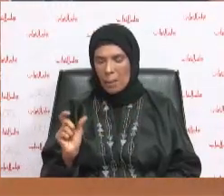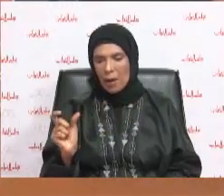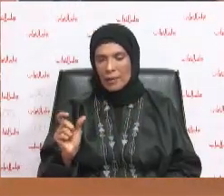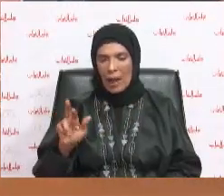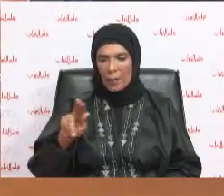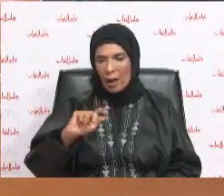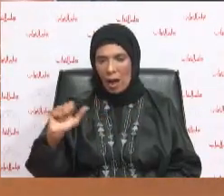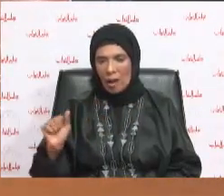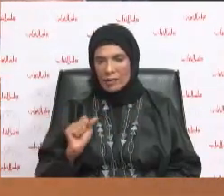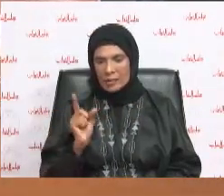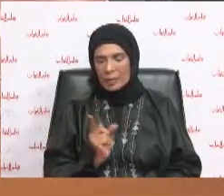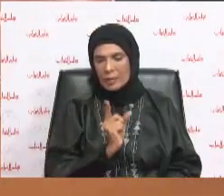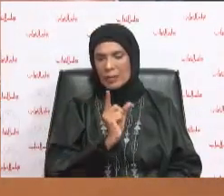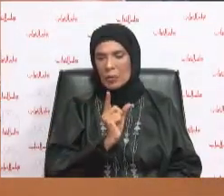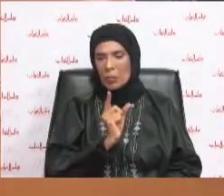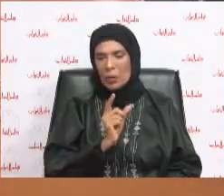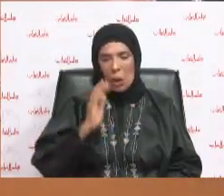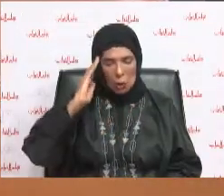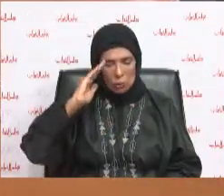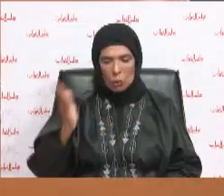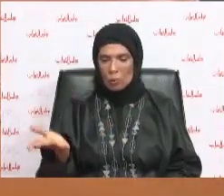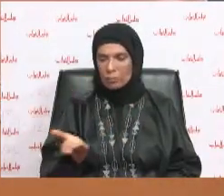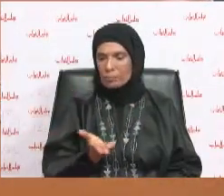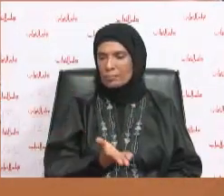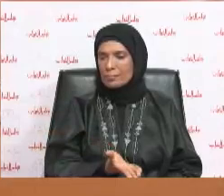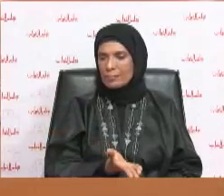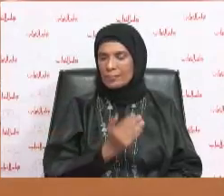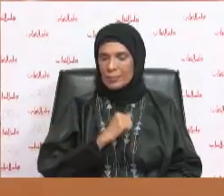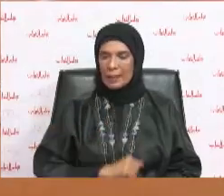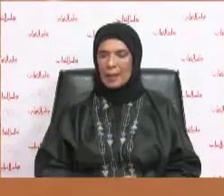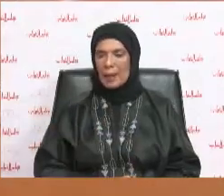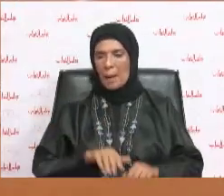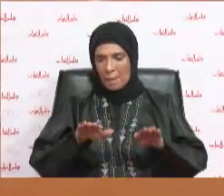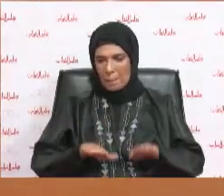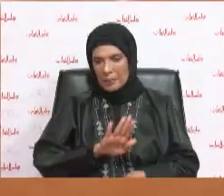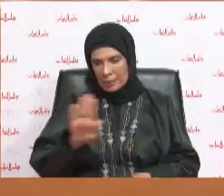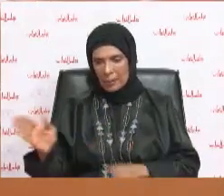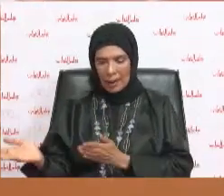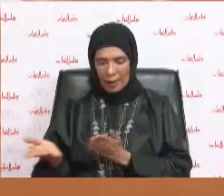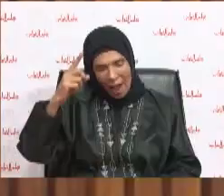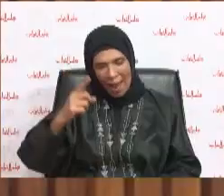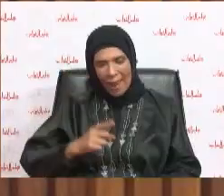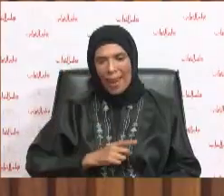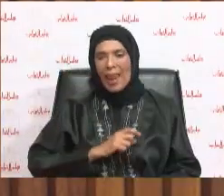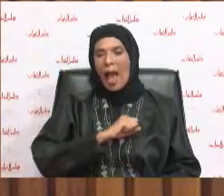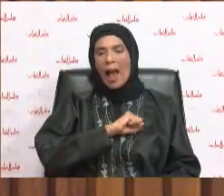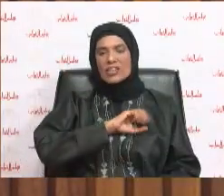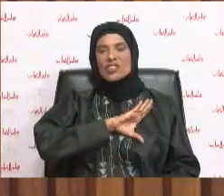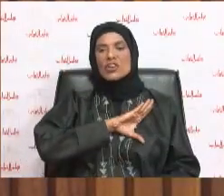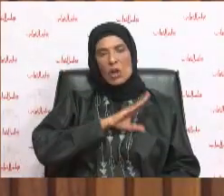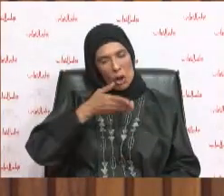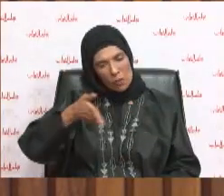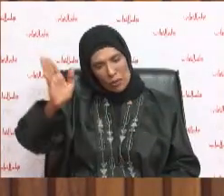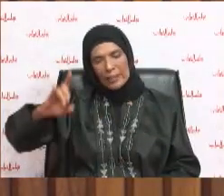متمنين أن نستفيد من وقتهم ونشكرهم على حضورهم، وهذا مجلسكم مجلس الشعب، ويا هلا فيكم مرحبا. سعادة النائب حسن